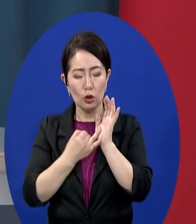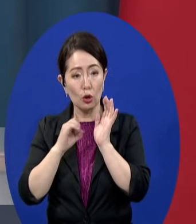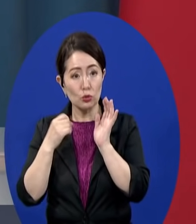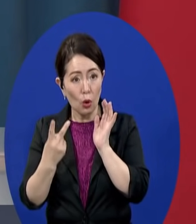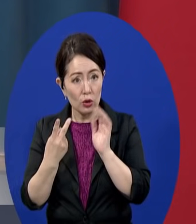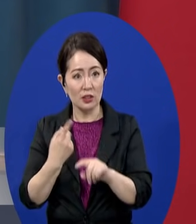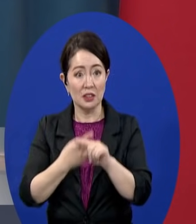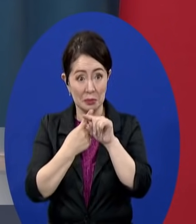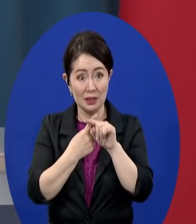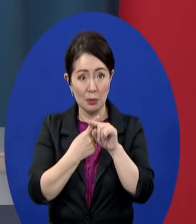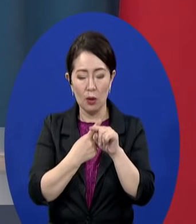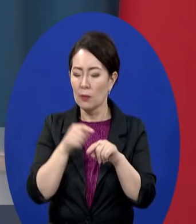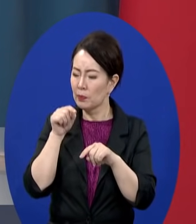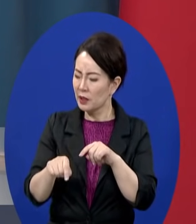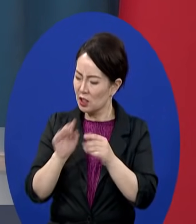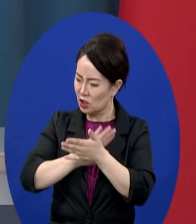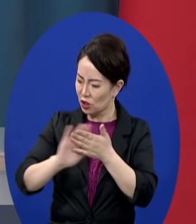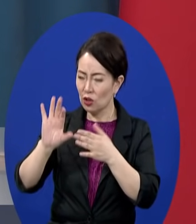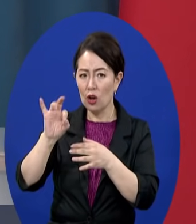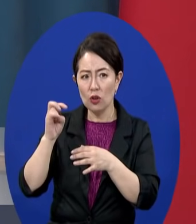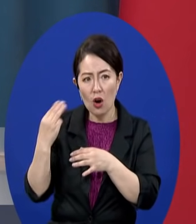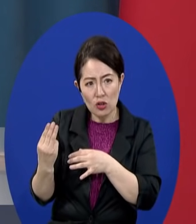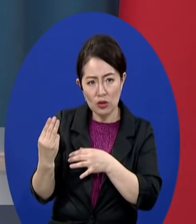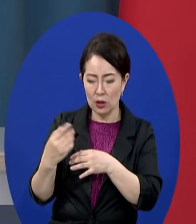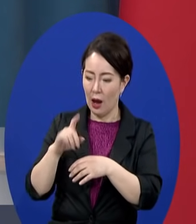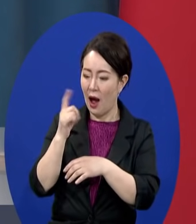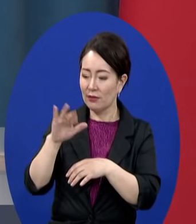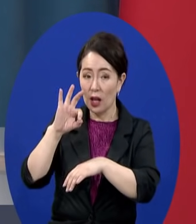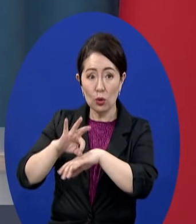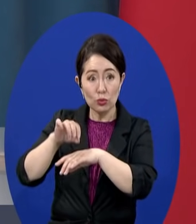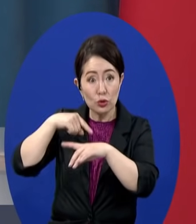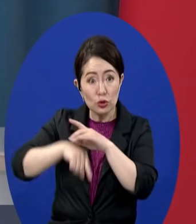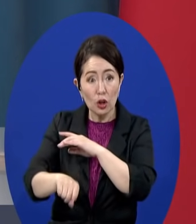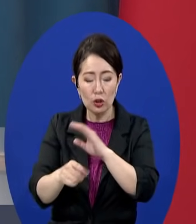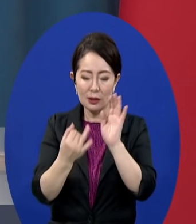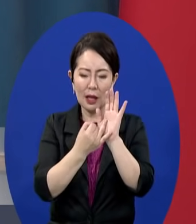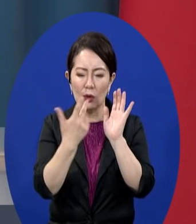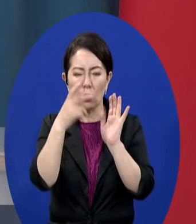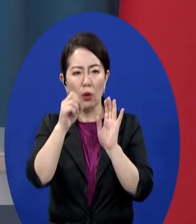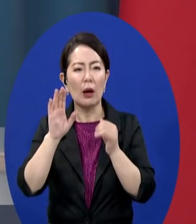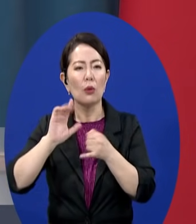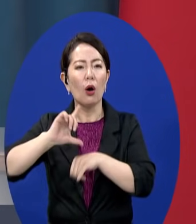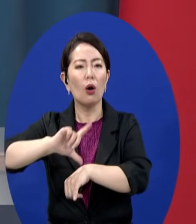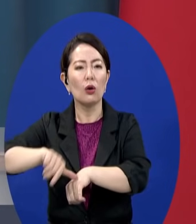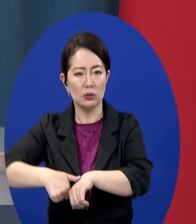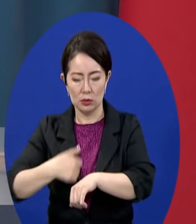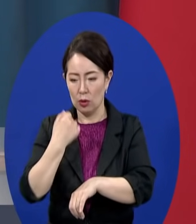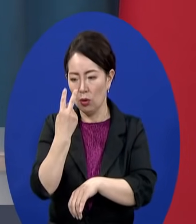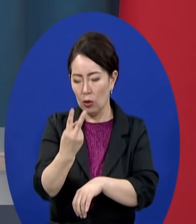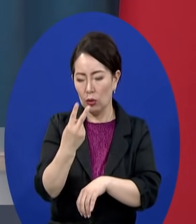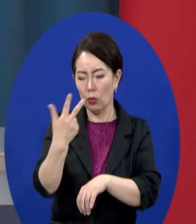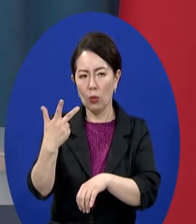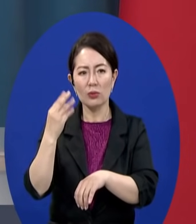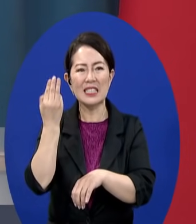За шинээр оншлогдсон одоо хавдрын тохиолдлын 73% нь хожуу үедээ буюу 2-3 дугаар